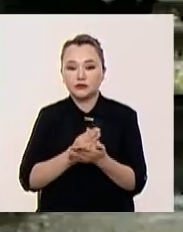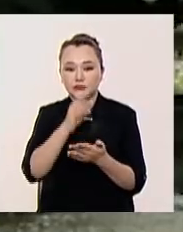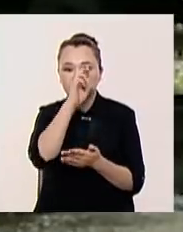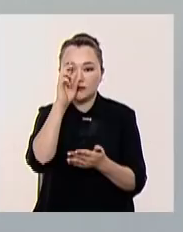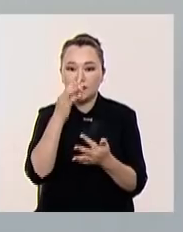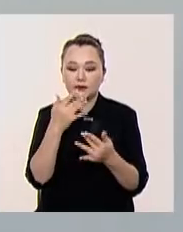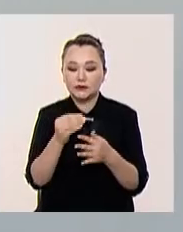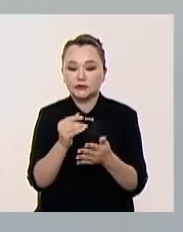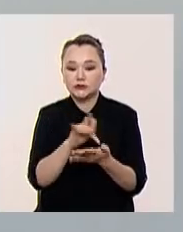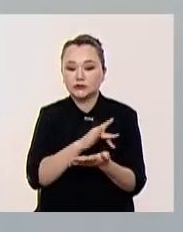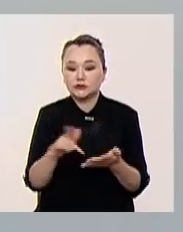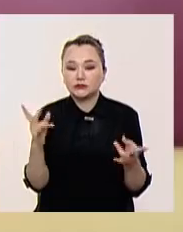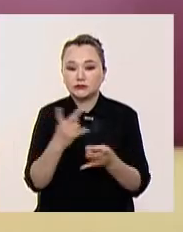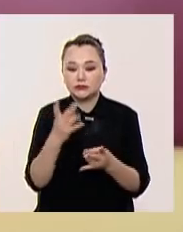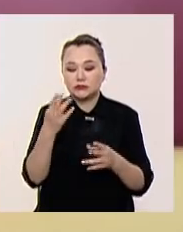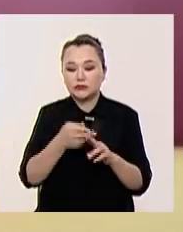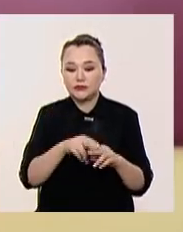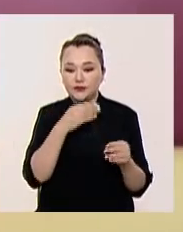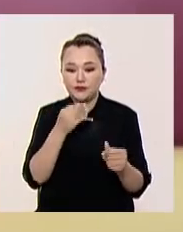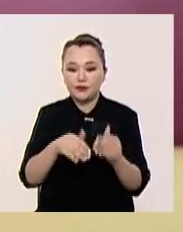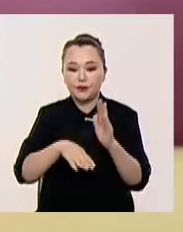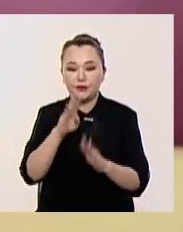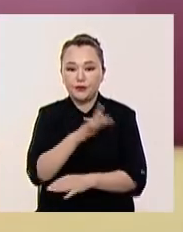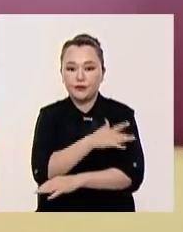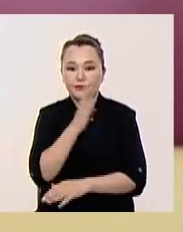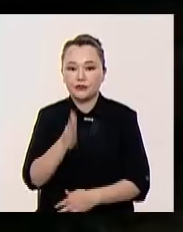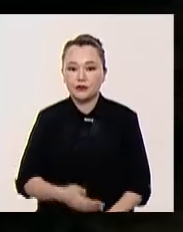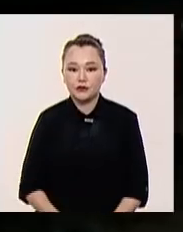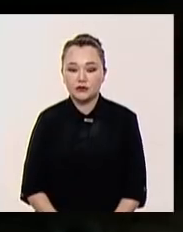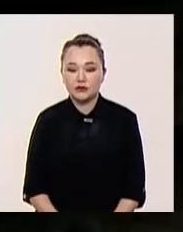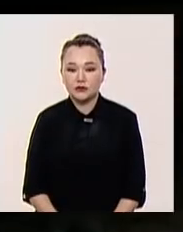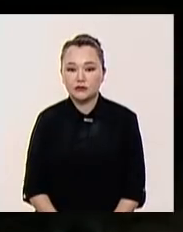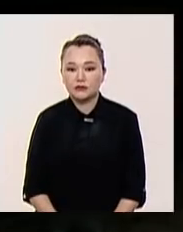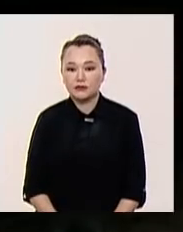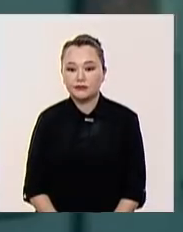Сколько средств нужно? И отразится ли это на улучшении сервиса?